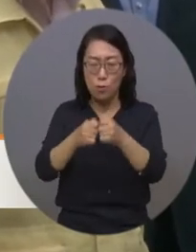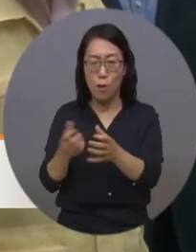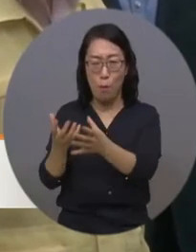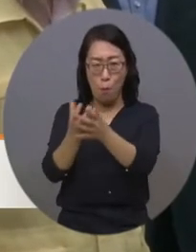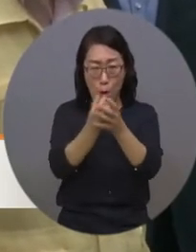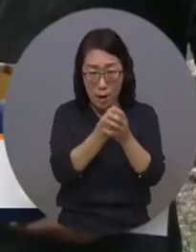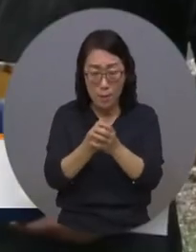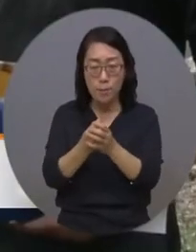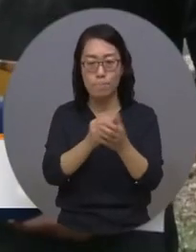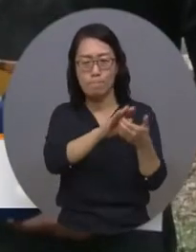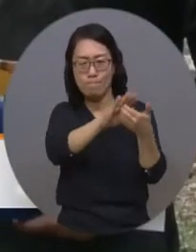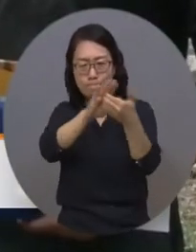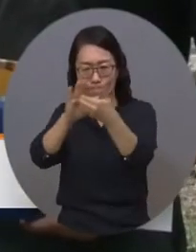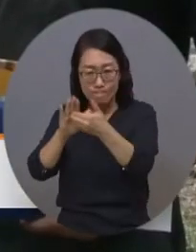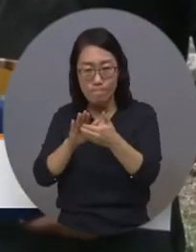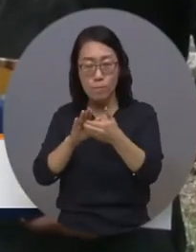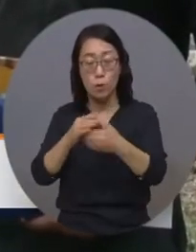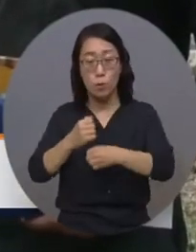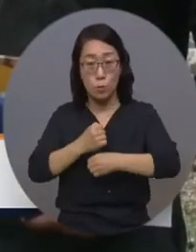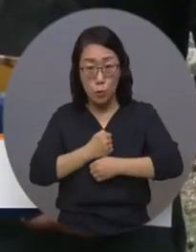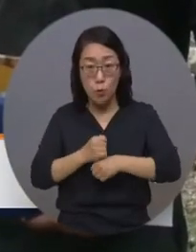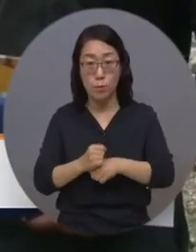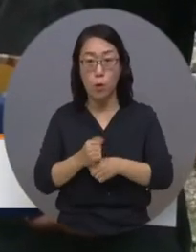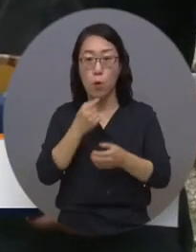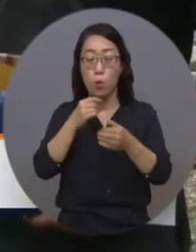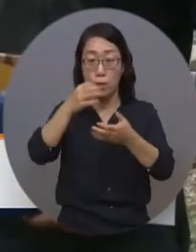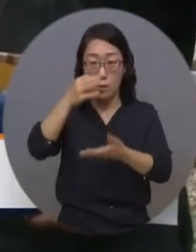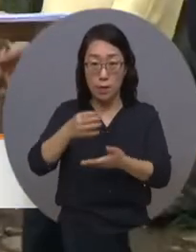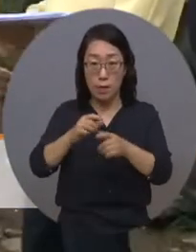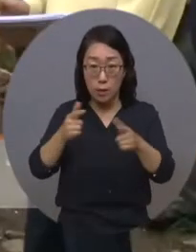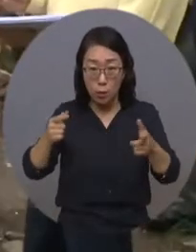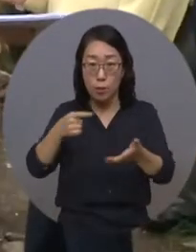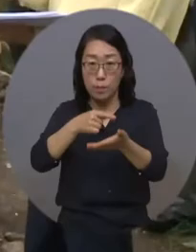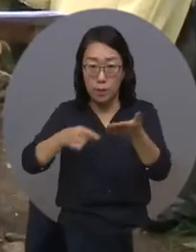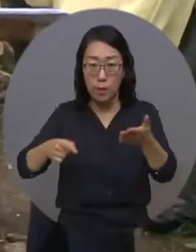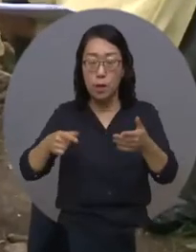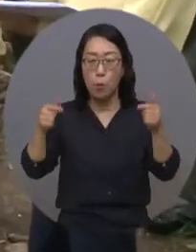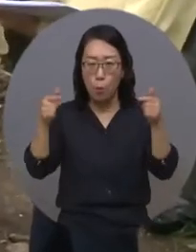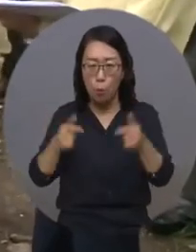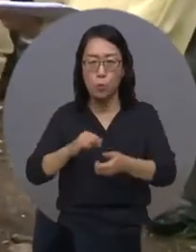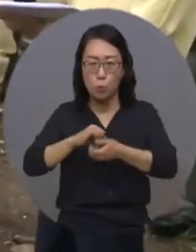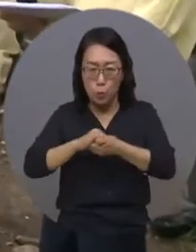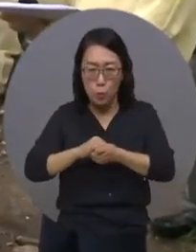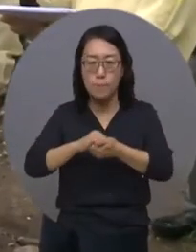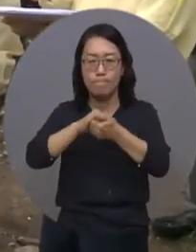인명피해를 제로화하고 재산피해는 최소화해야 한다고 당부했습니다.